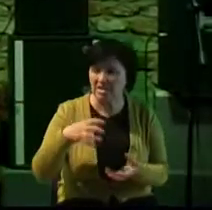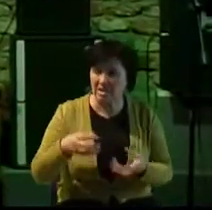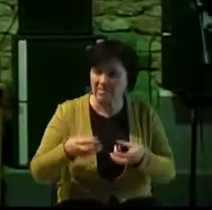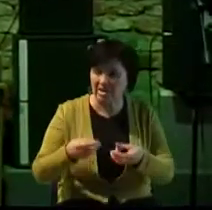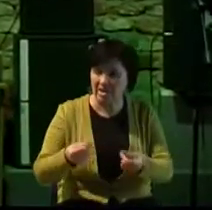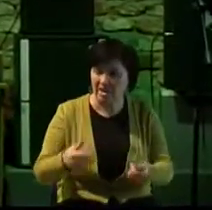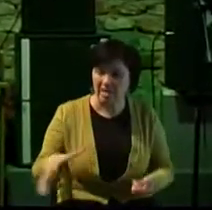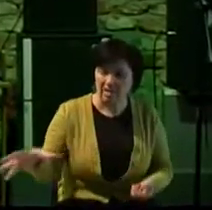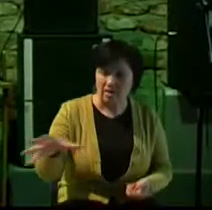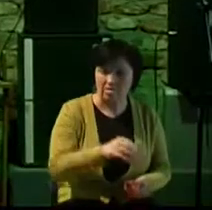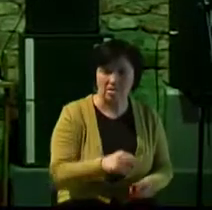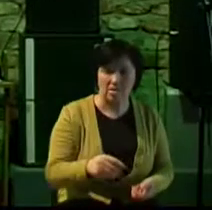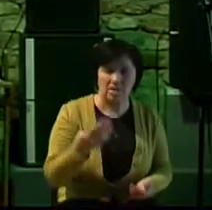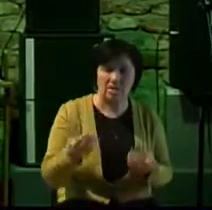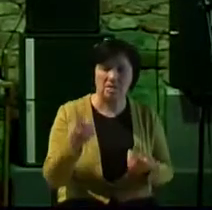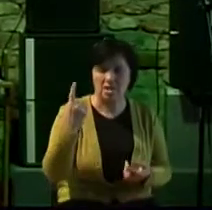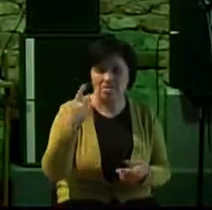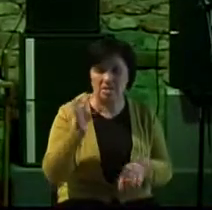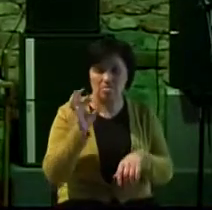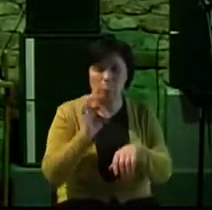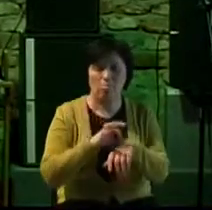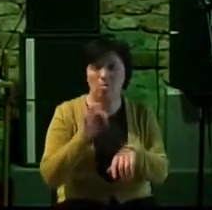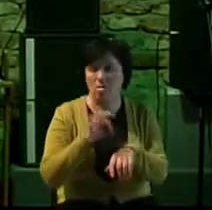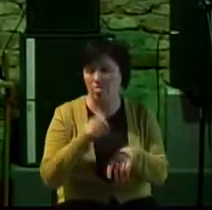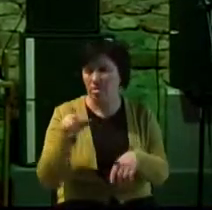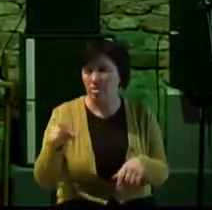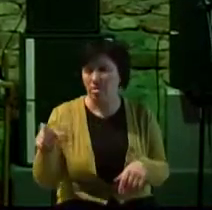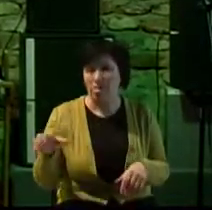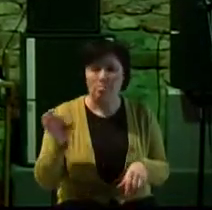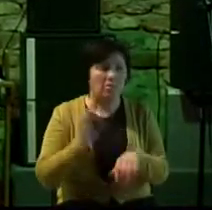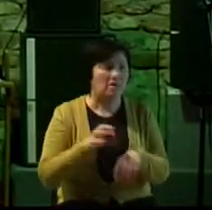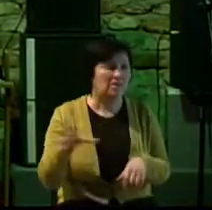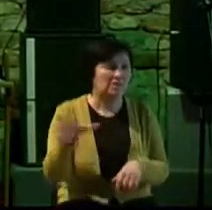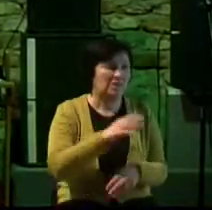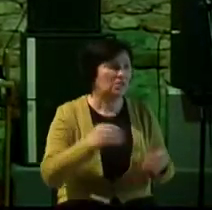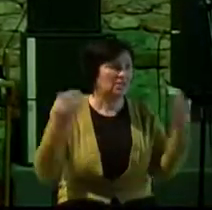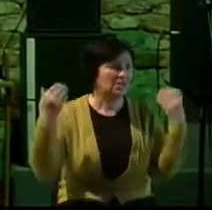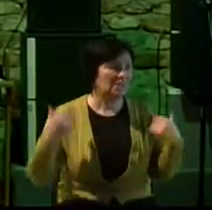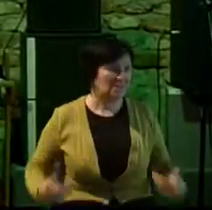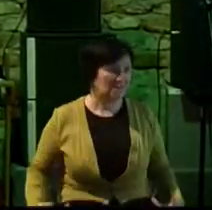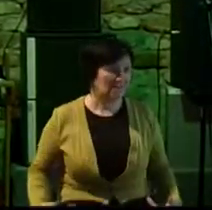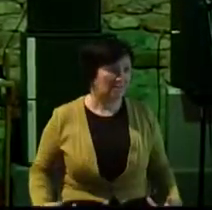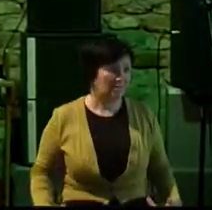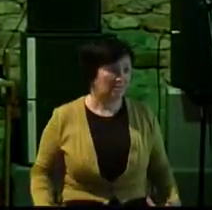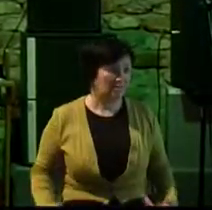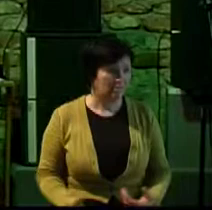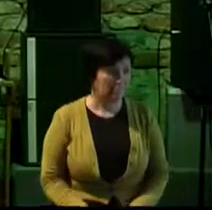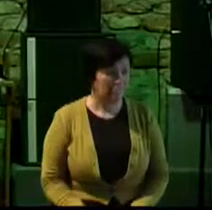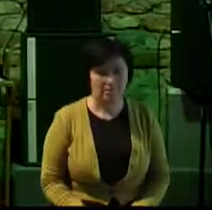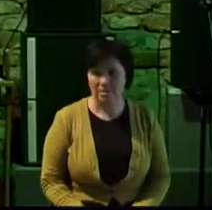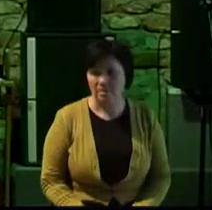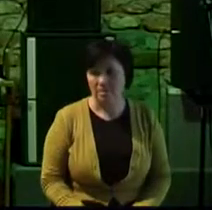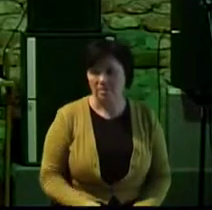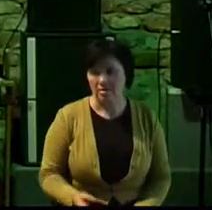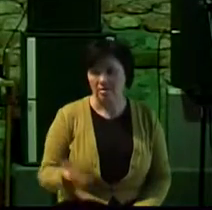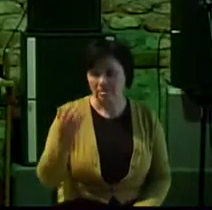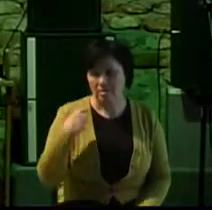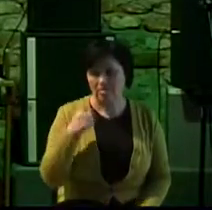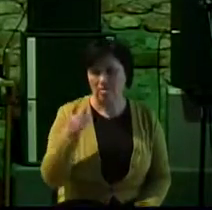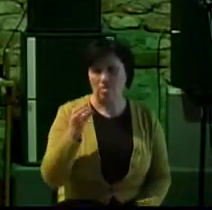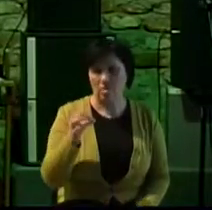если больной один член, то болит все тело. Поэтому мы видим, когда речь идет о грехе